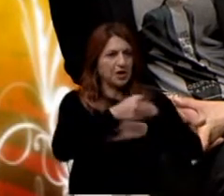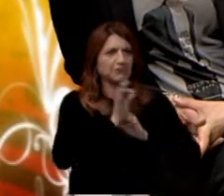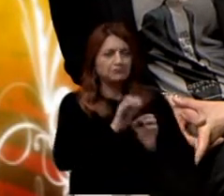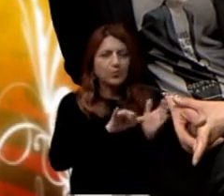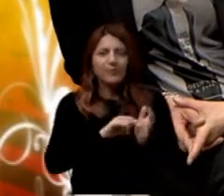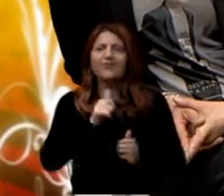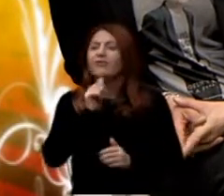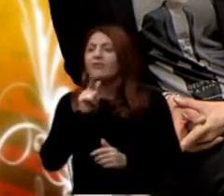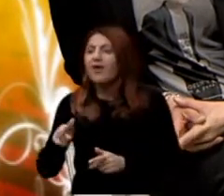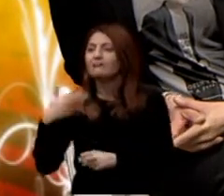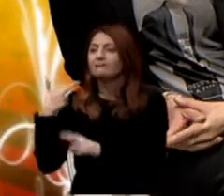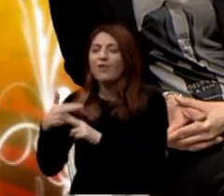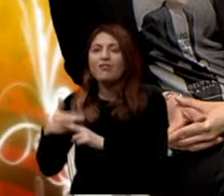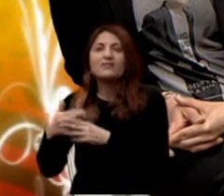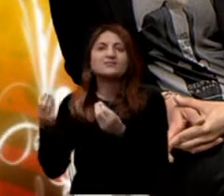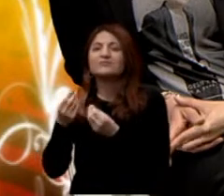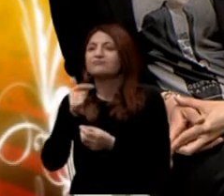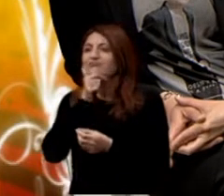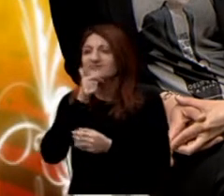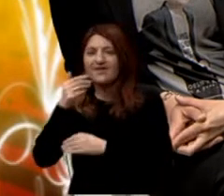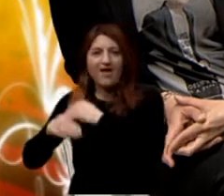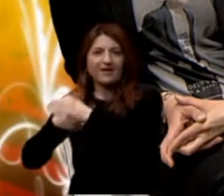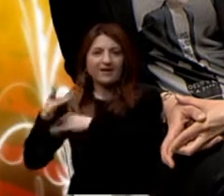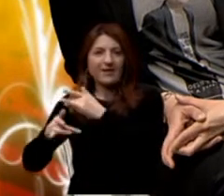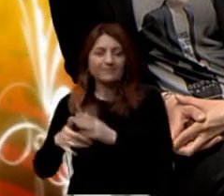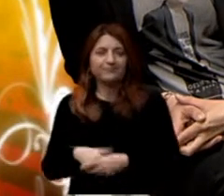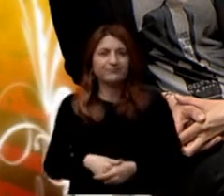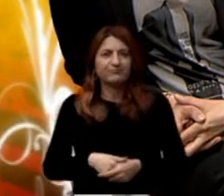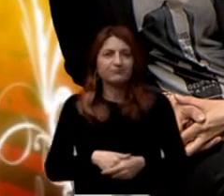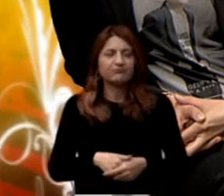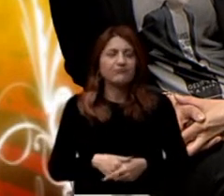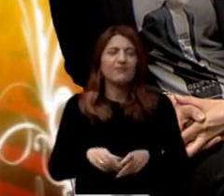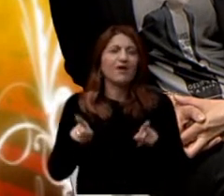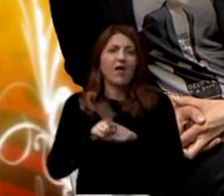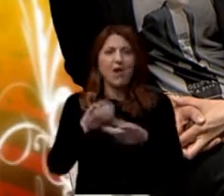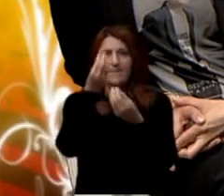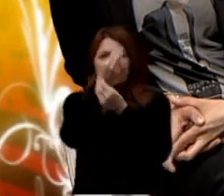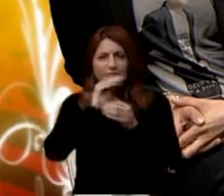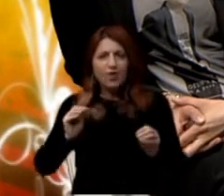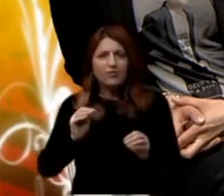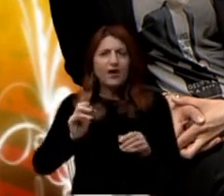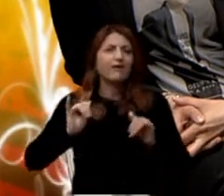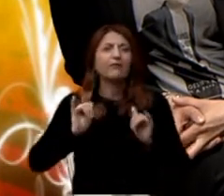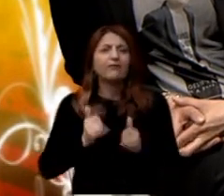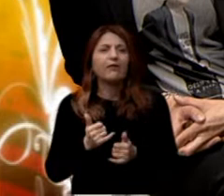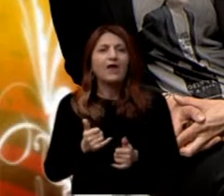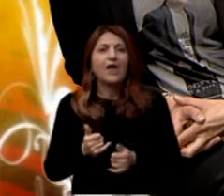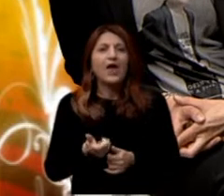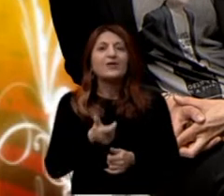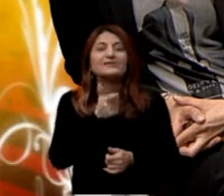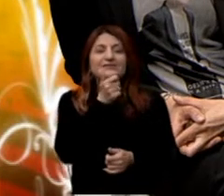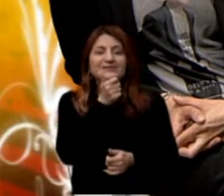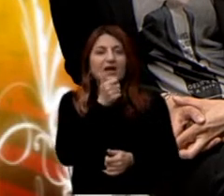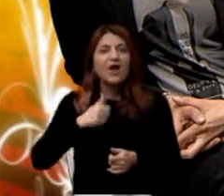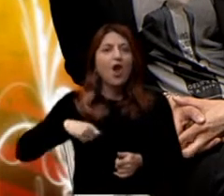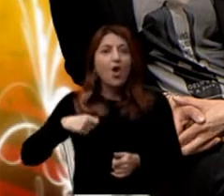I naravno da je osnovna poruka i premisa upravo u smislu da